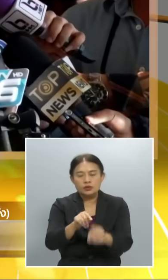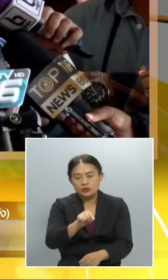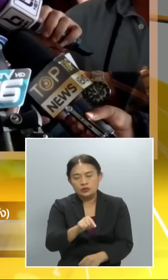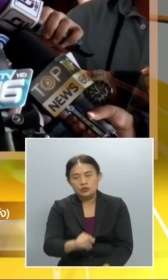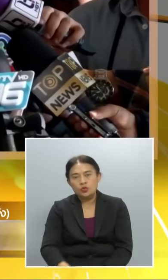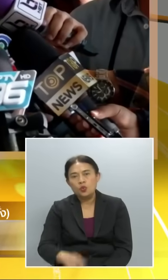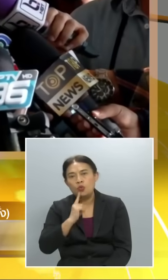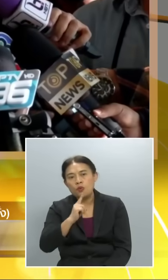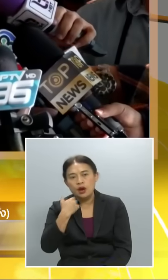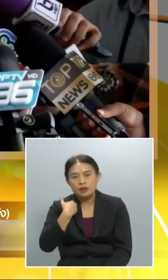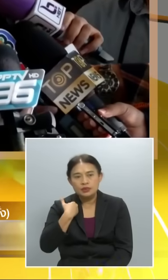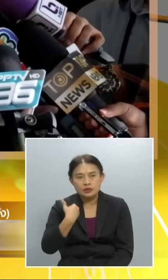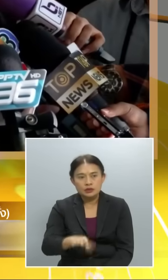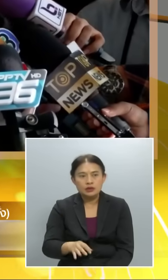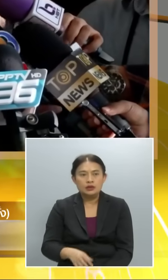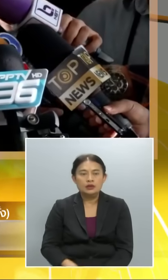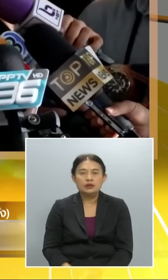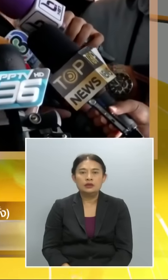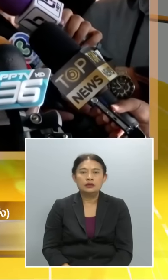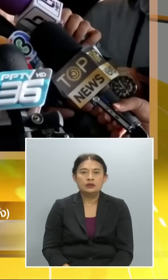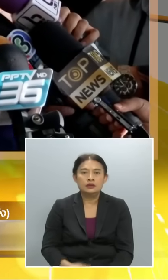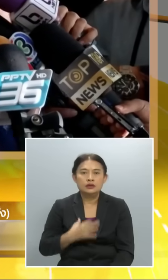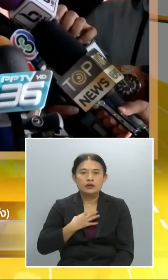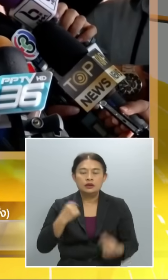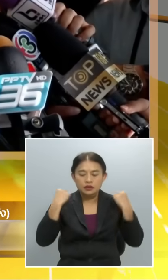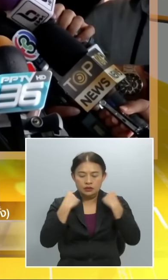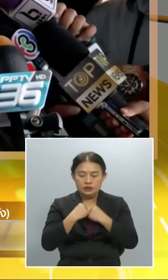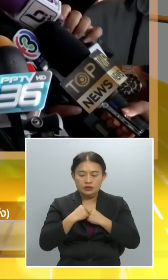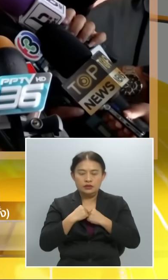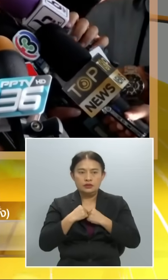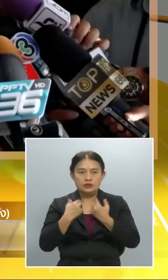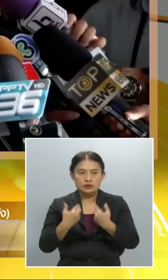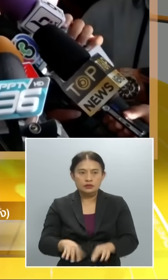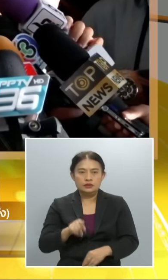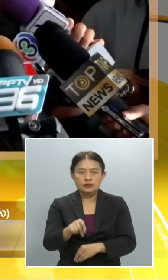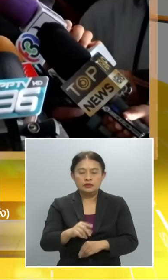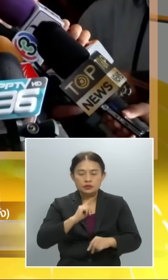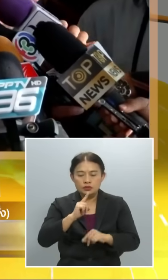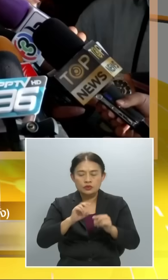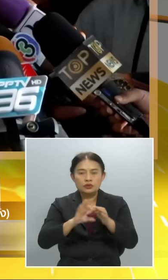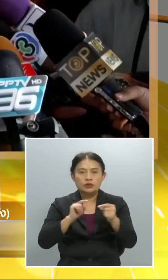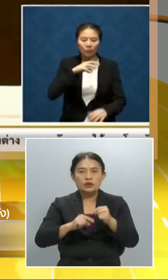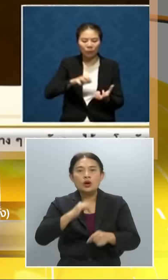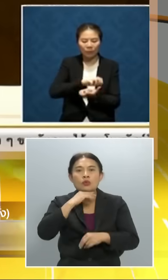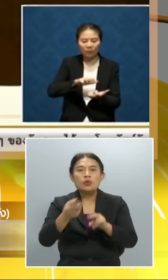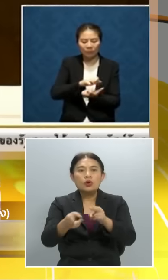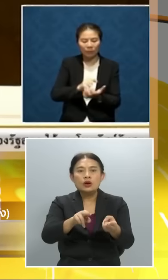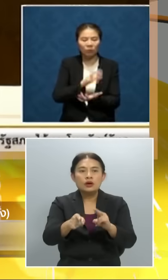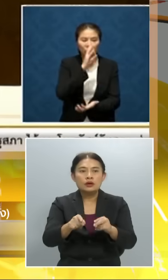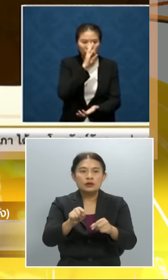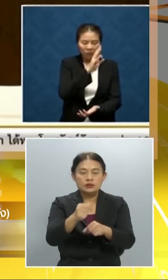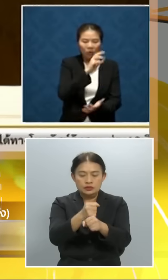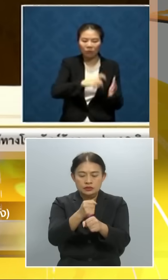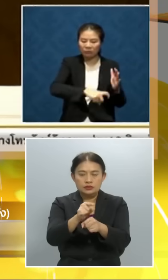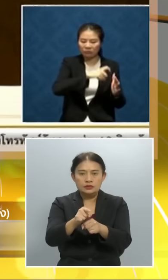แล้วก็ใส่เสื้อคอจีนแล้วก็มีการพูดเรื่องหมูกระทะในสภาตอนปฏิบัติหน้าที่บนบัลลังก์ด้วยที่มีส.สก้าวไกล